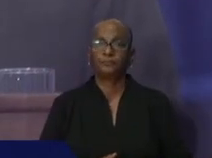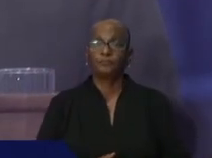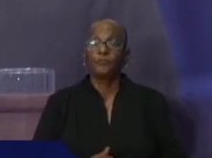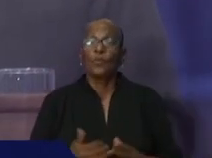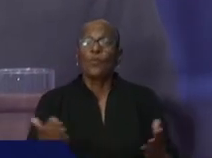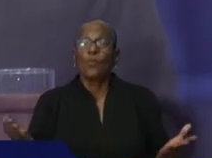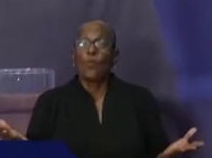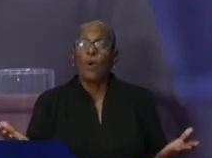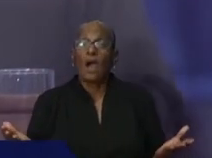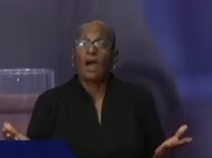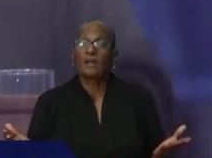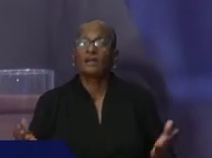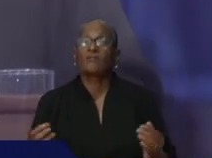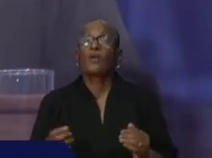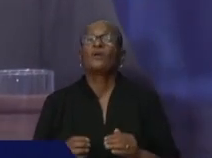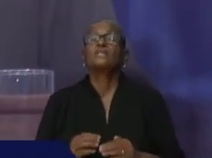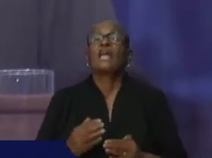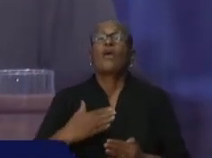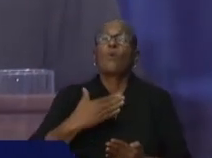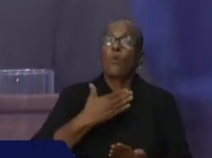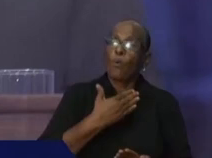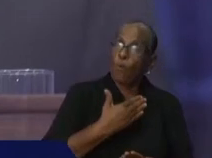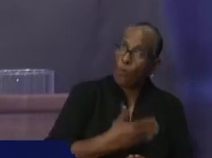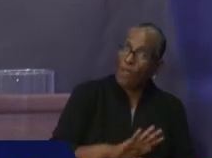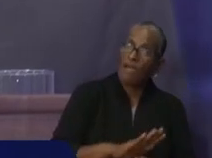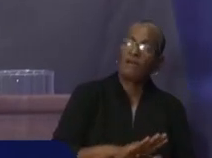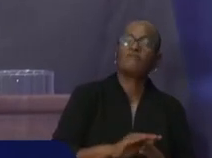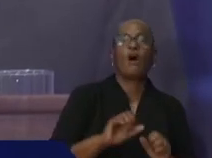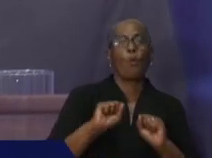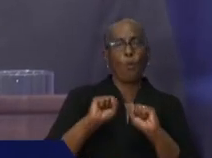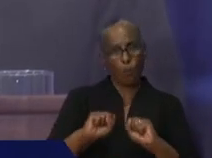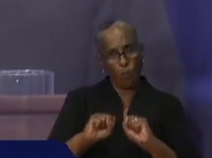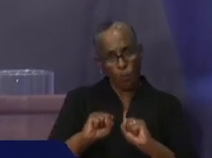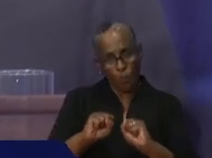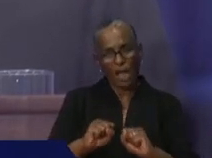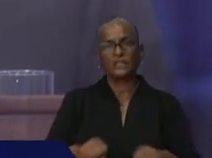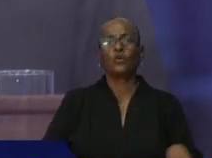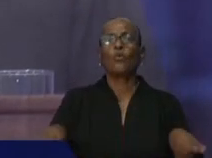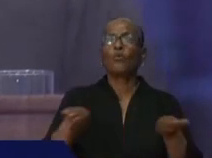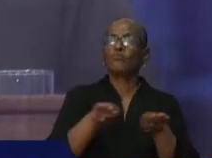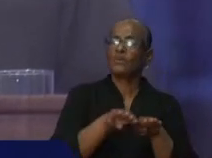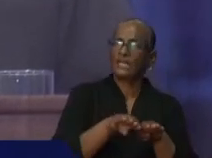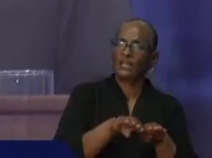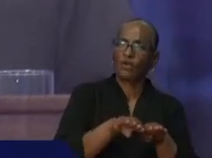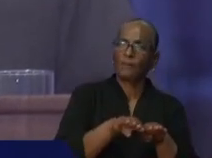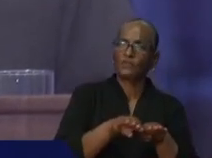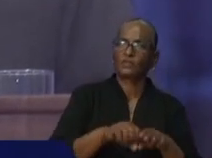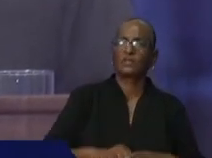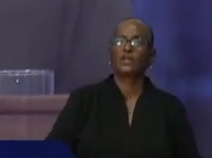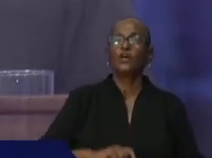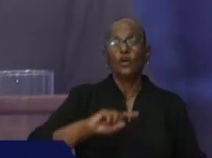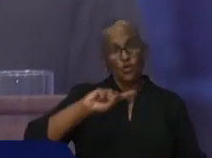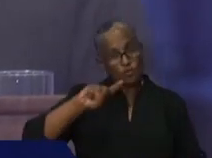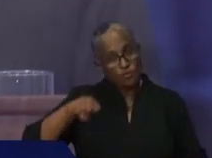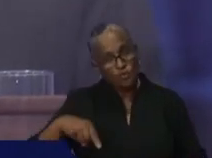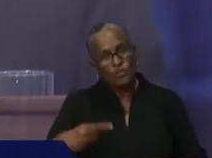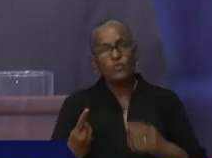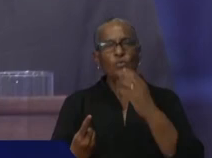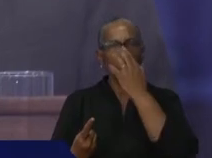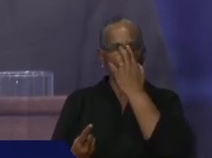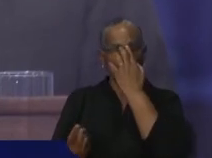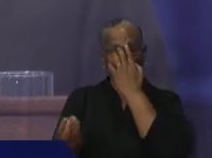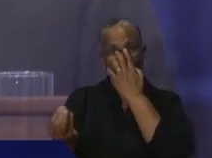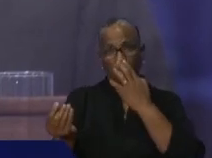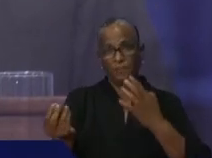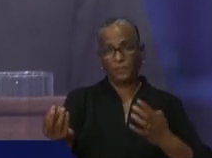Waarbij we afgestapt zijn van de standby agreement en overgegaan zijn naar de extended